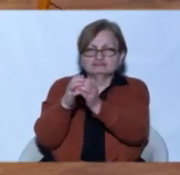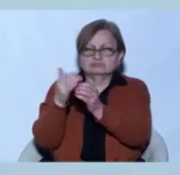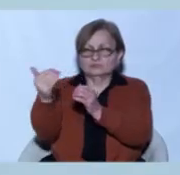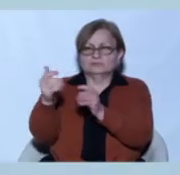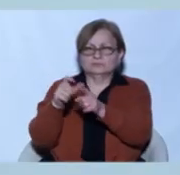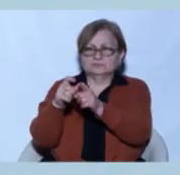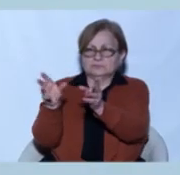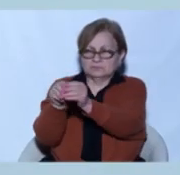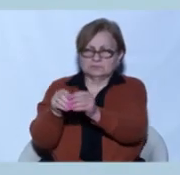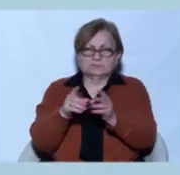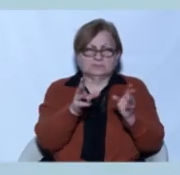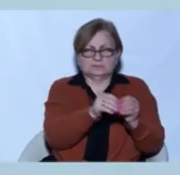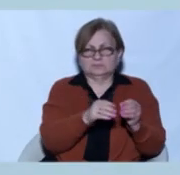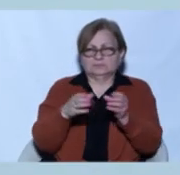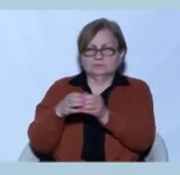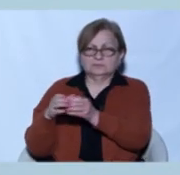მასალას?